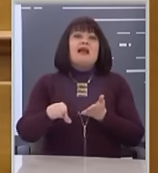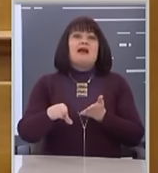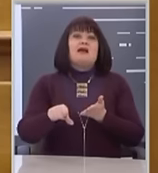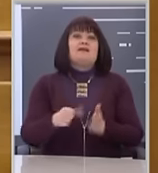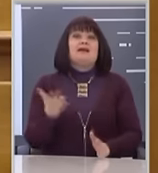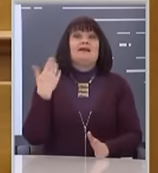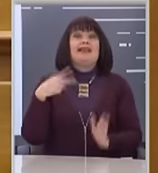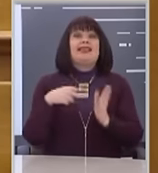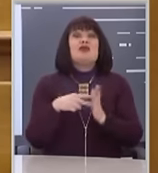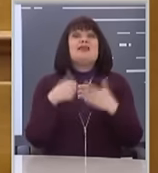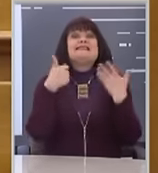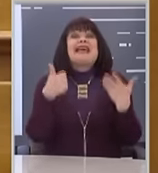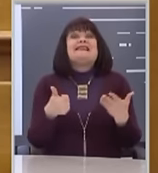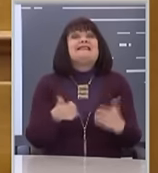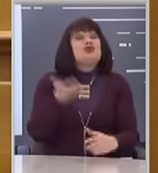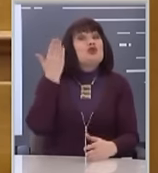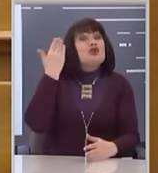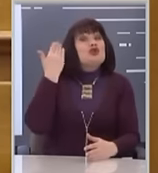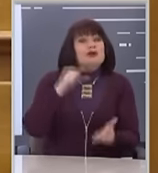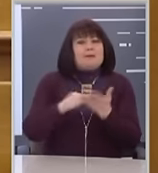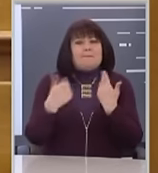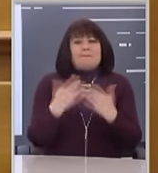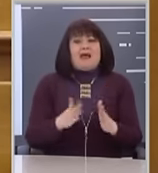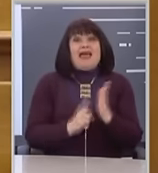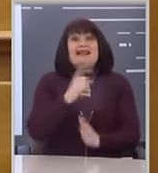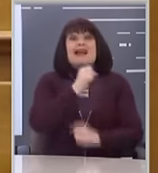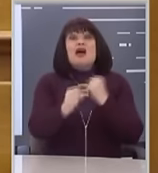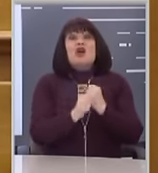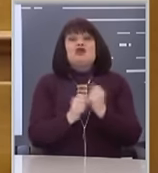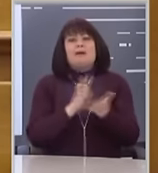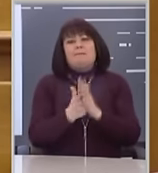μακρινό 2006, δηλαδή εδώ και 11 χρόνια.